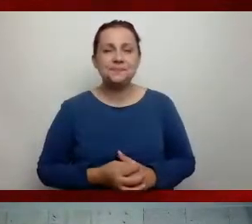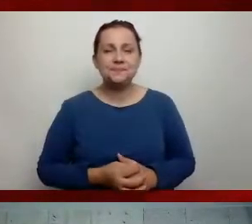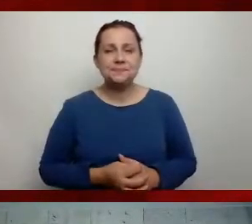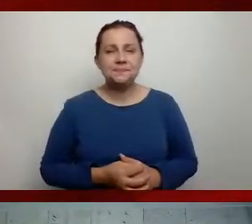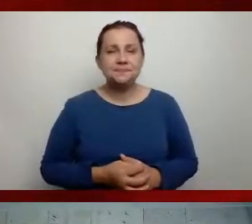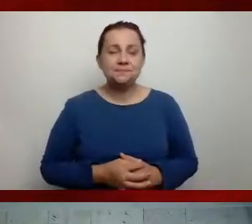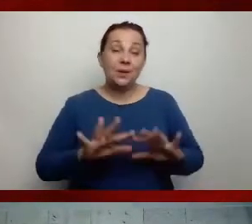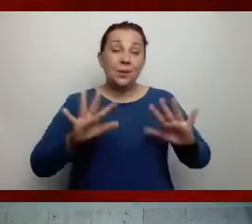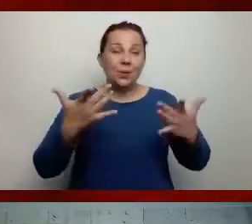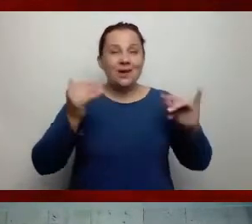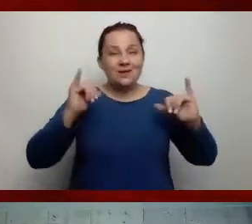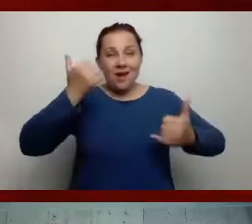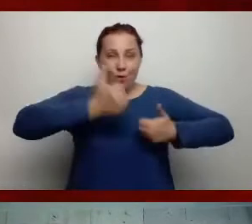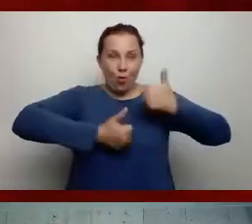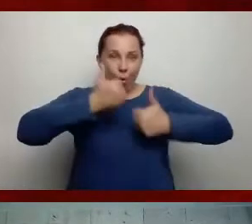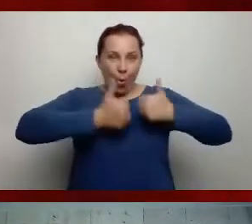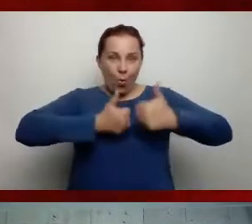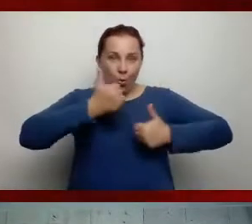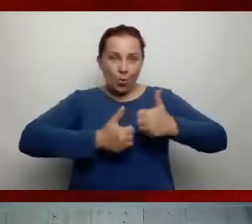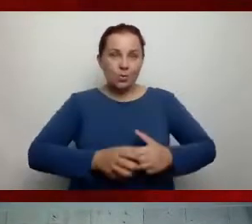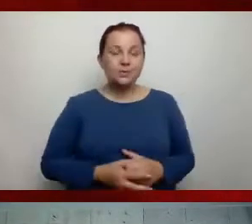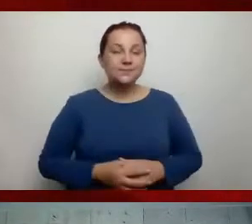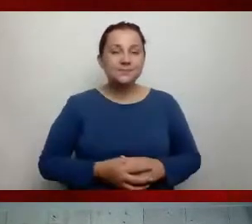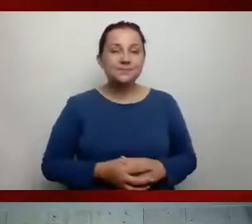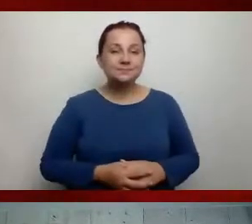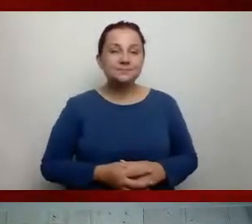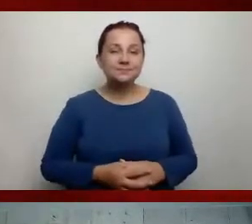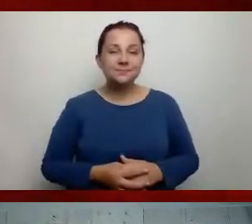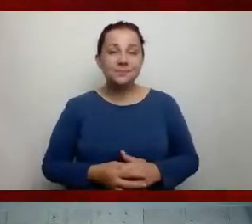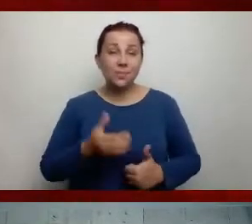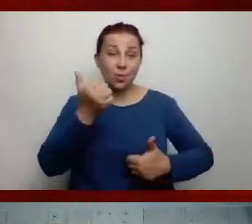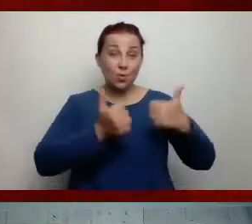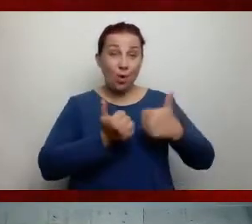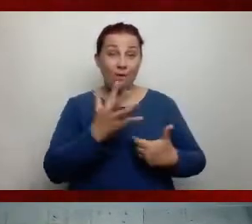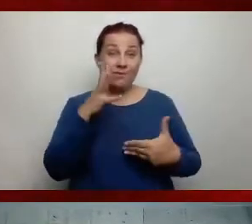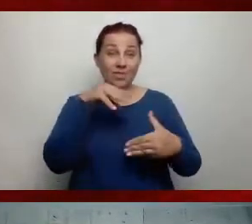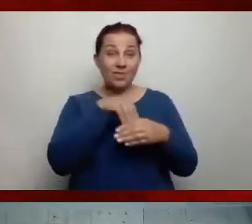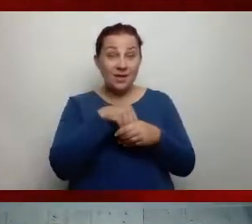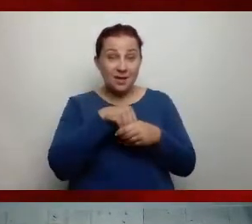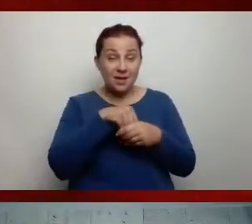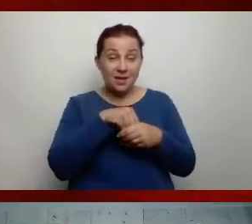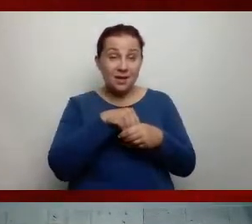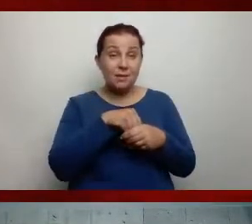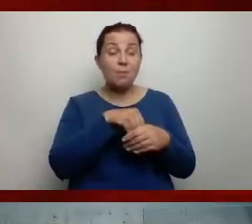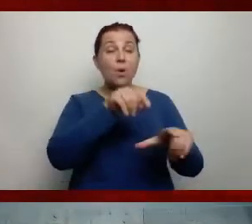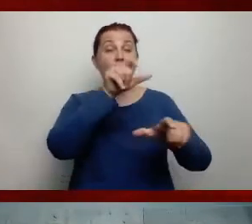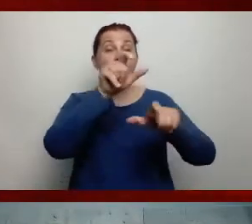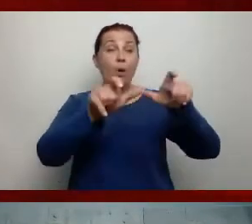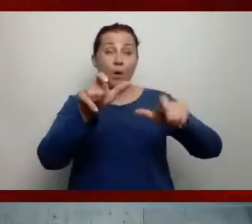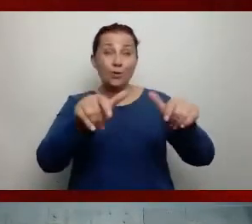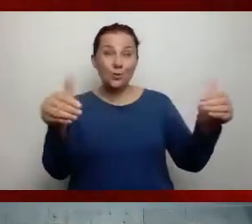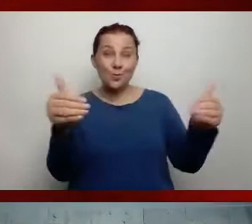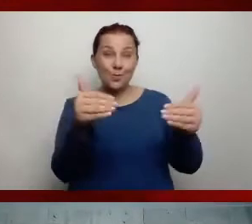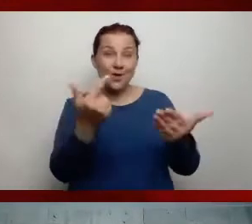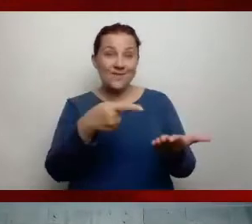w formie konkursu, można powiedzieć, w ramach którego będą mogli wygrać